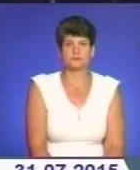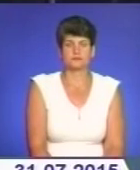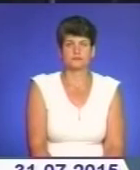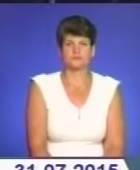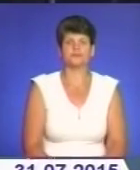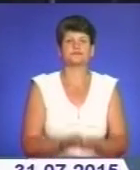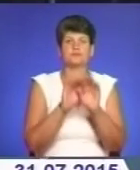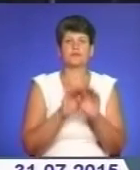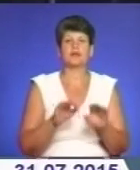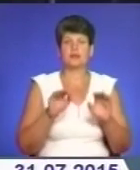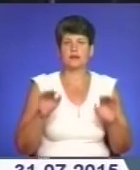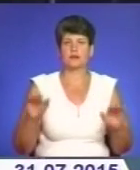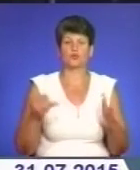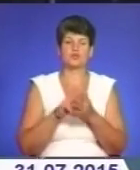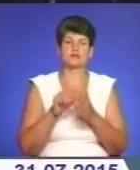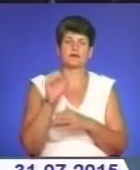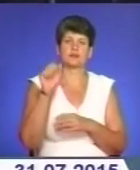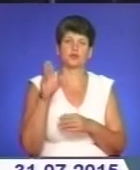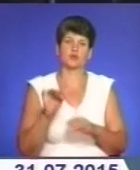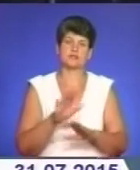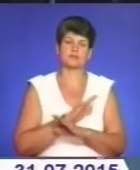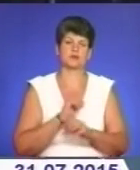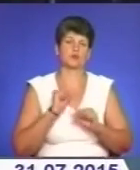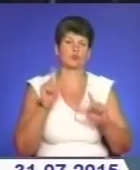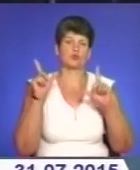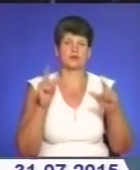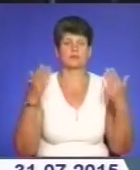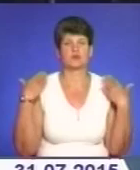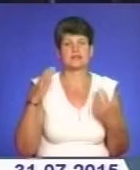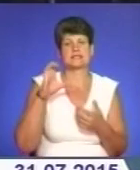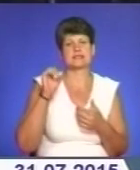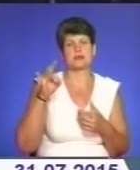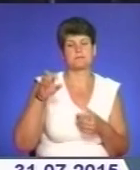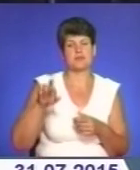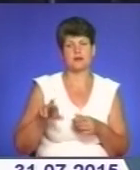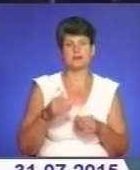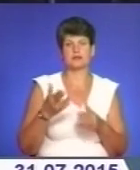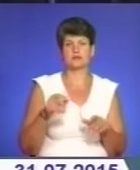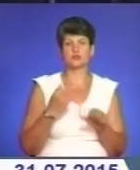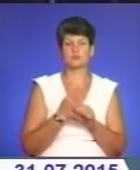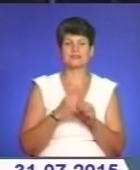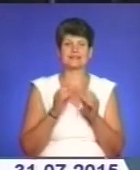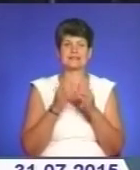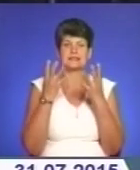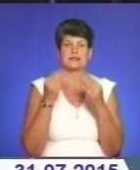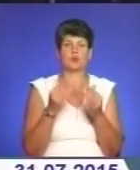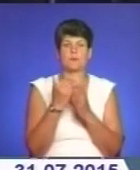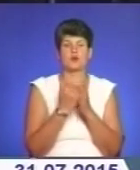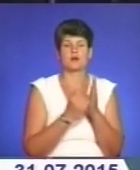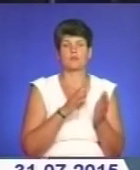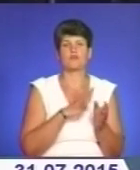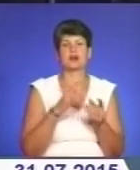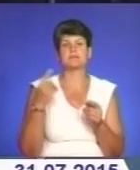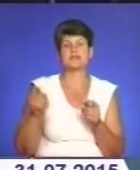Діти учасників АТО і загиблих героїв поїхали на відпочинок у Сербію. Для них створили насичену 10-денну програму. В